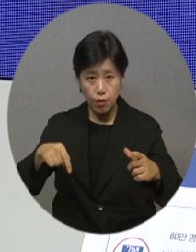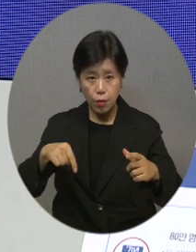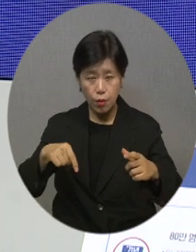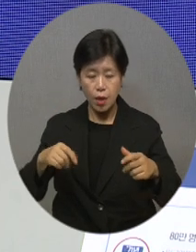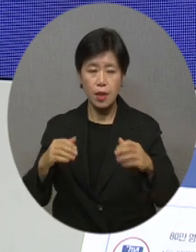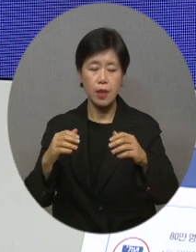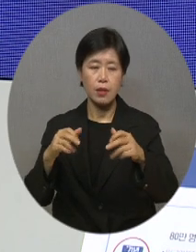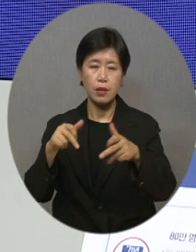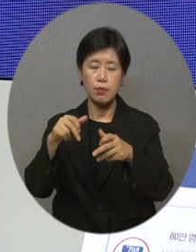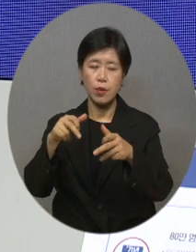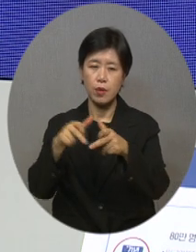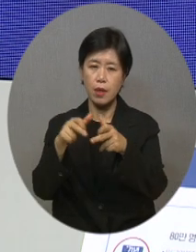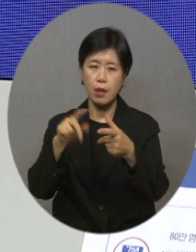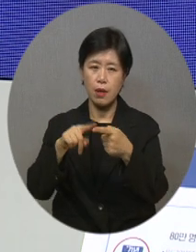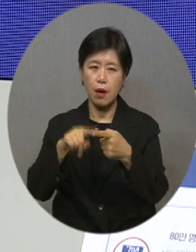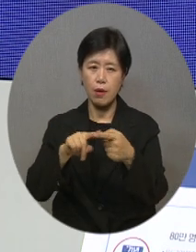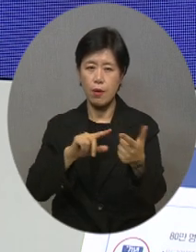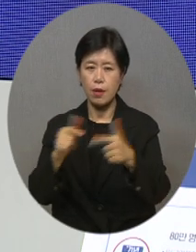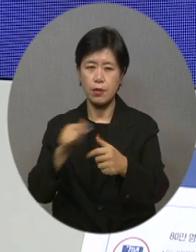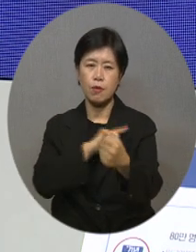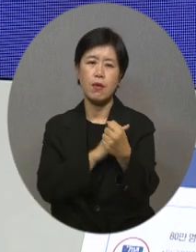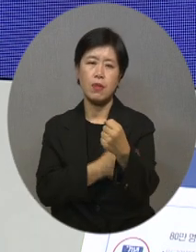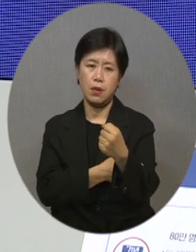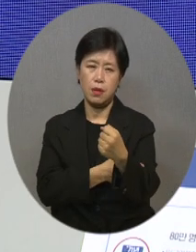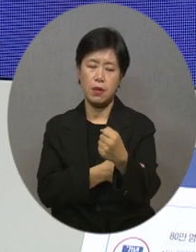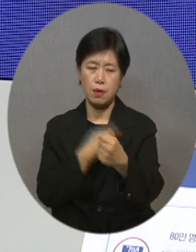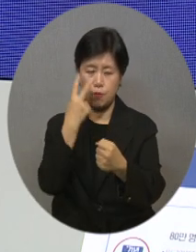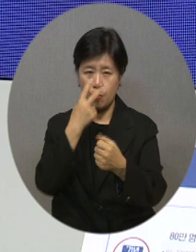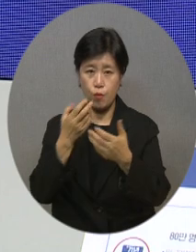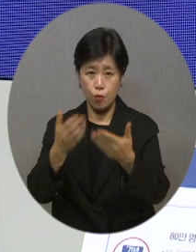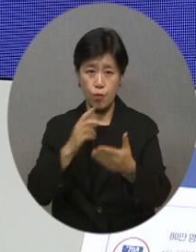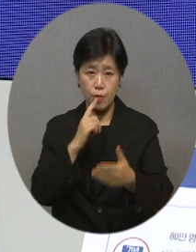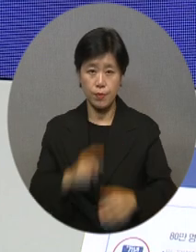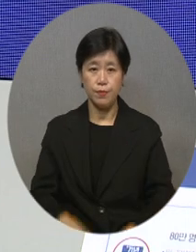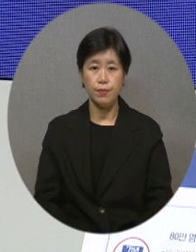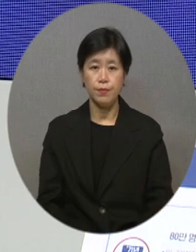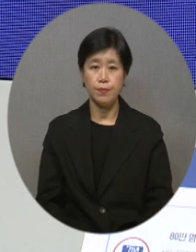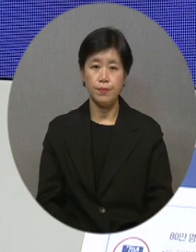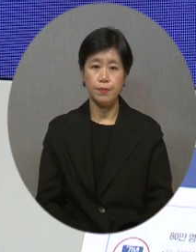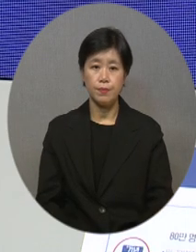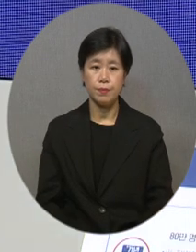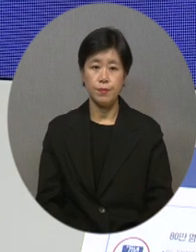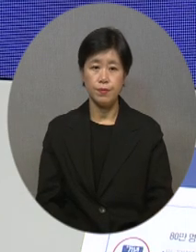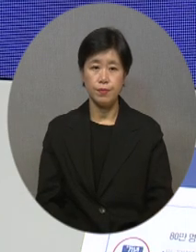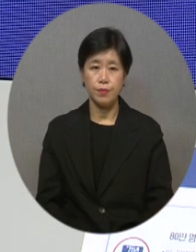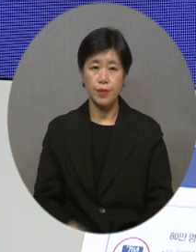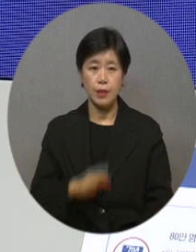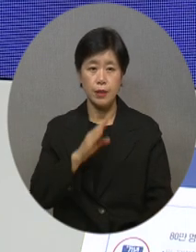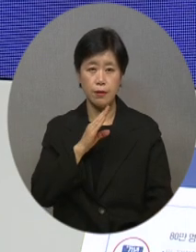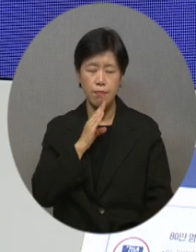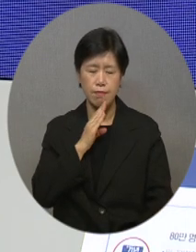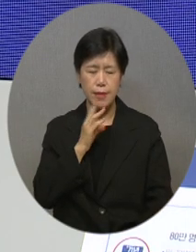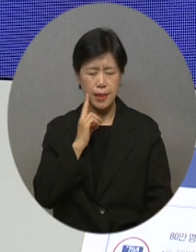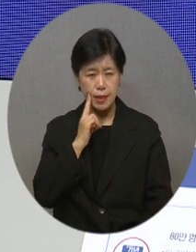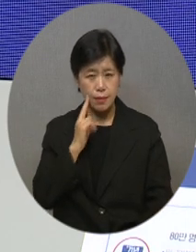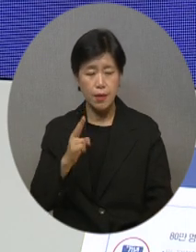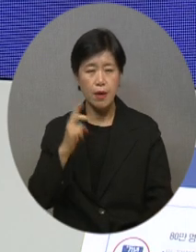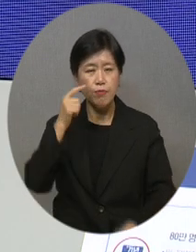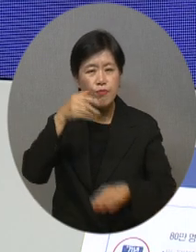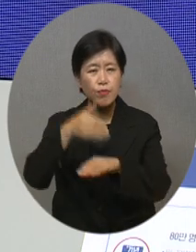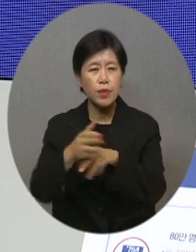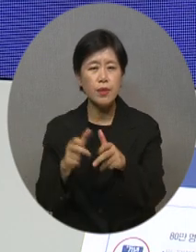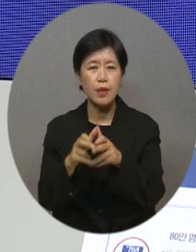센터를 잡았습니다. 그리고 그 주요 내용을 말씀드리게 되면 아까 말씀드린 것처럼 정말 최중증 발달장애인을 정말